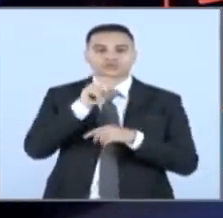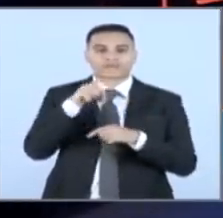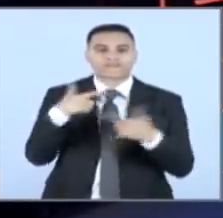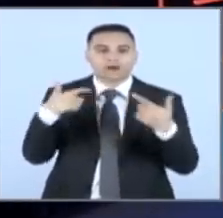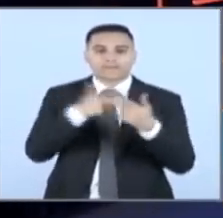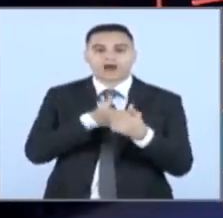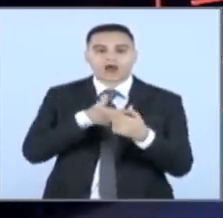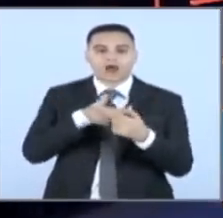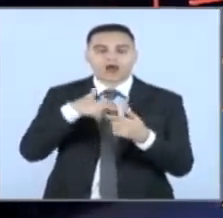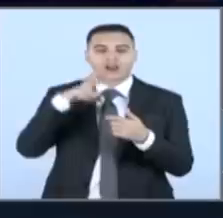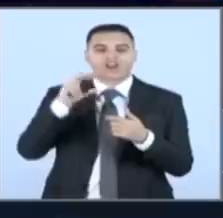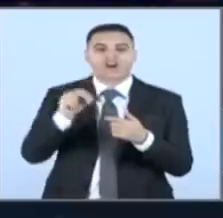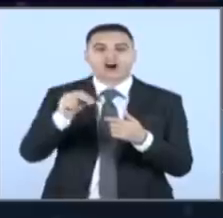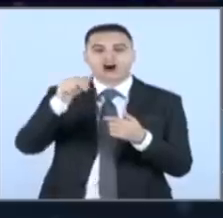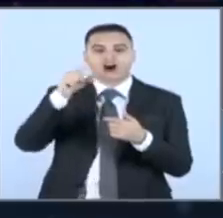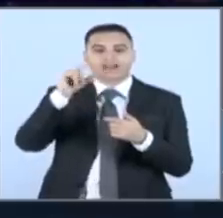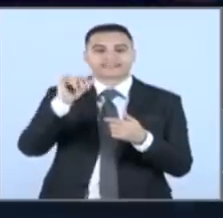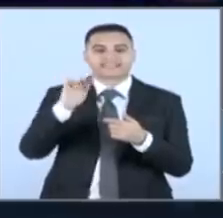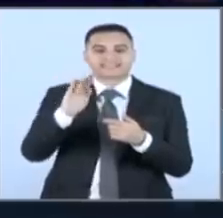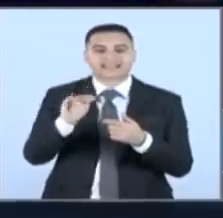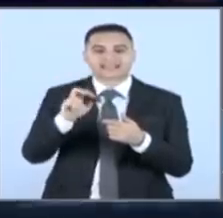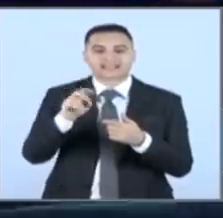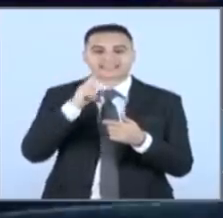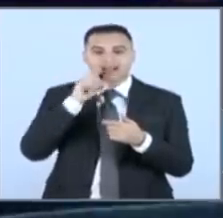معركة القادسية عام 15 هجريا؟